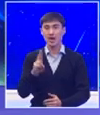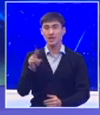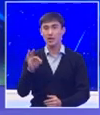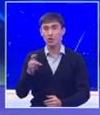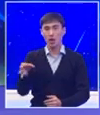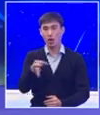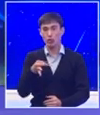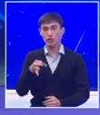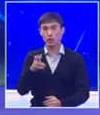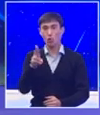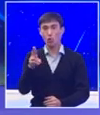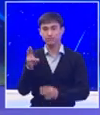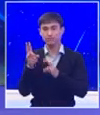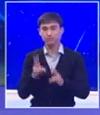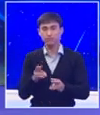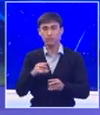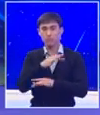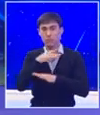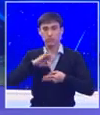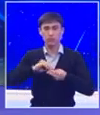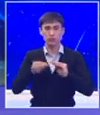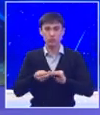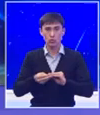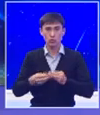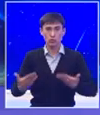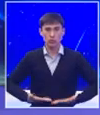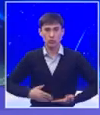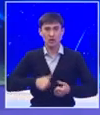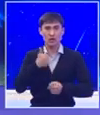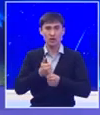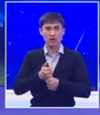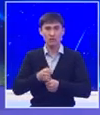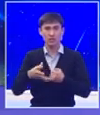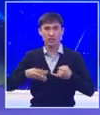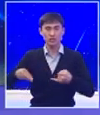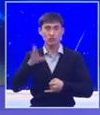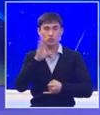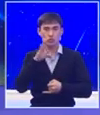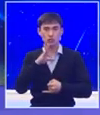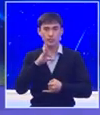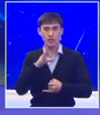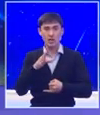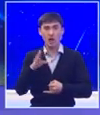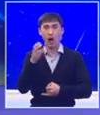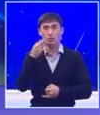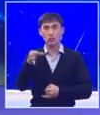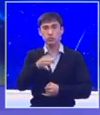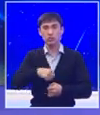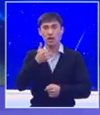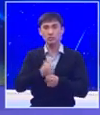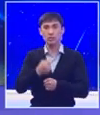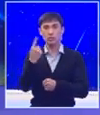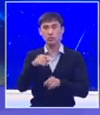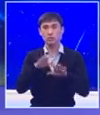Кербұлақ ауданында қордаланып қалған мәселе көп. Тұрғындар үшін ең өзектісі жер мен су. Жай жапсарын Алматы облысы әкімінің бірінші